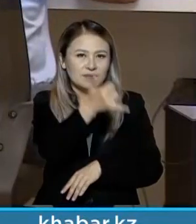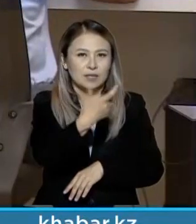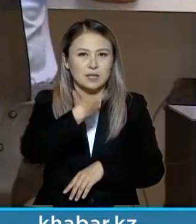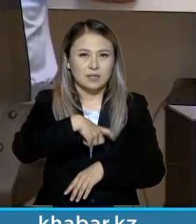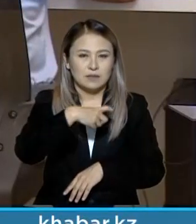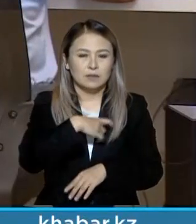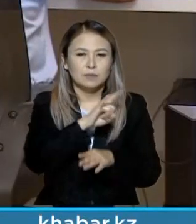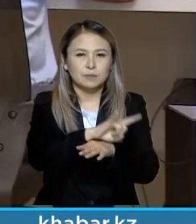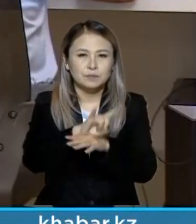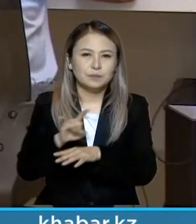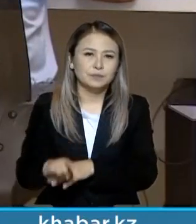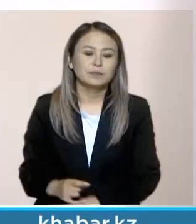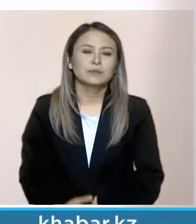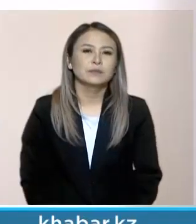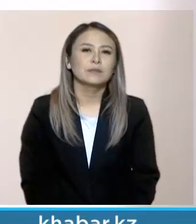алаяқтарға алданатын көрінеді.